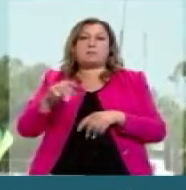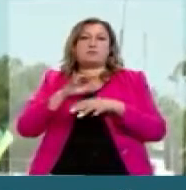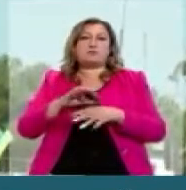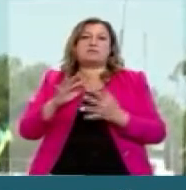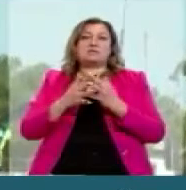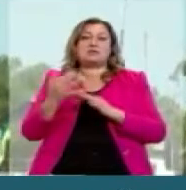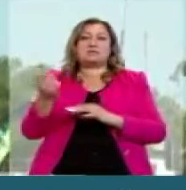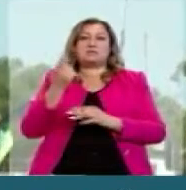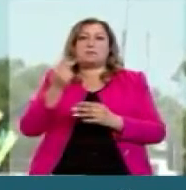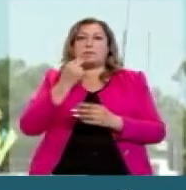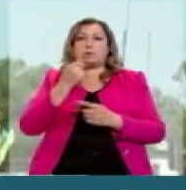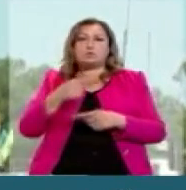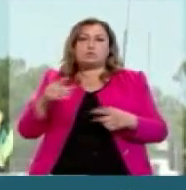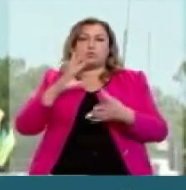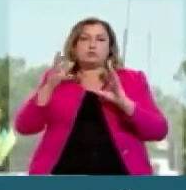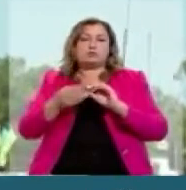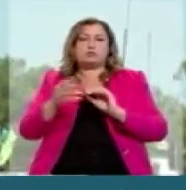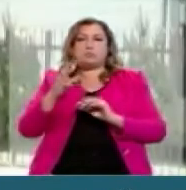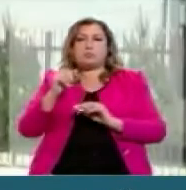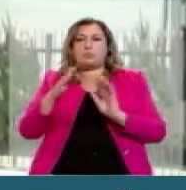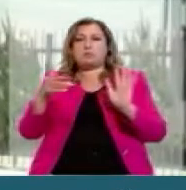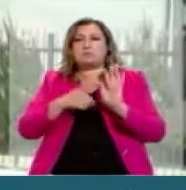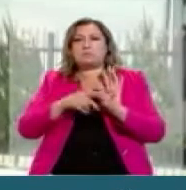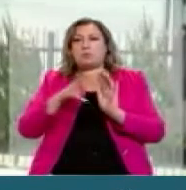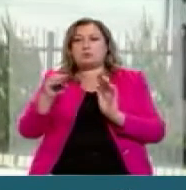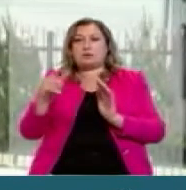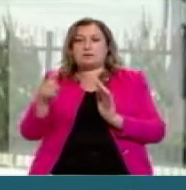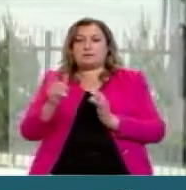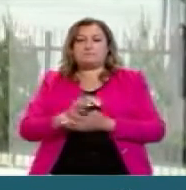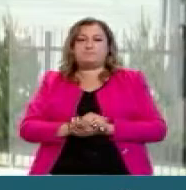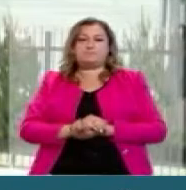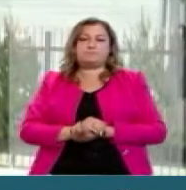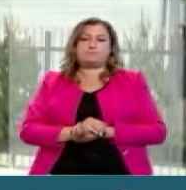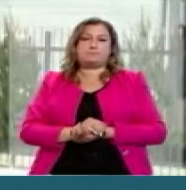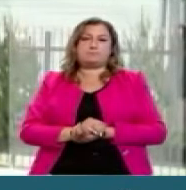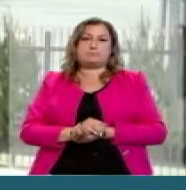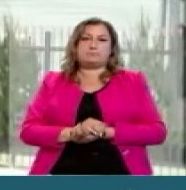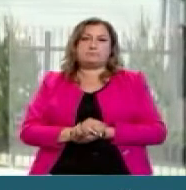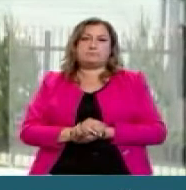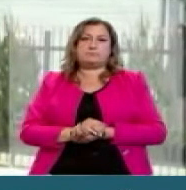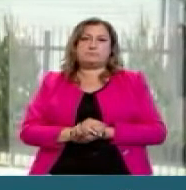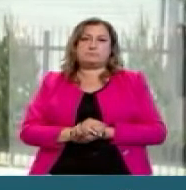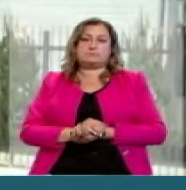реализована сельскохозяйственная продукция на общую сумму более 7 миллионов тенге. Владислав Уващенко, Руслан Джабаев, телеканал «Костанай».